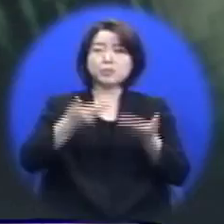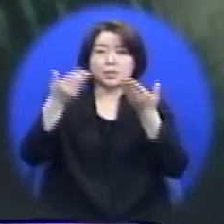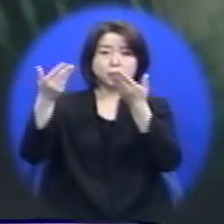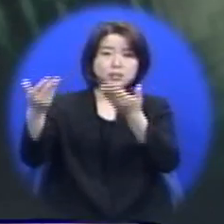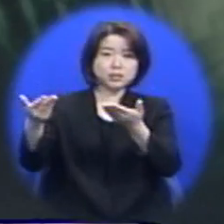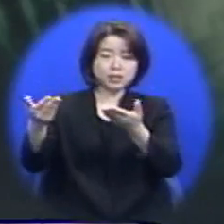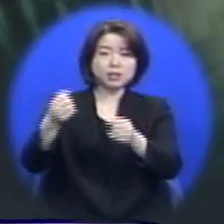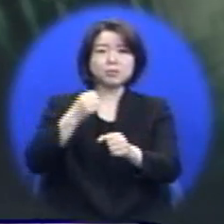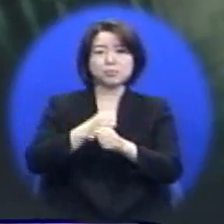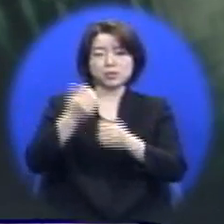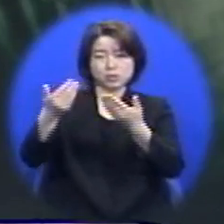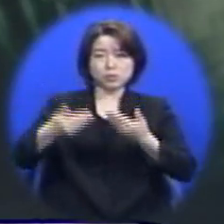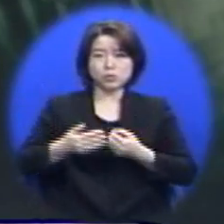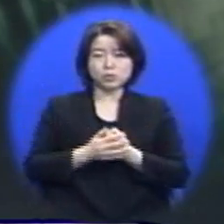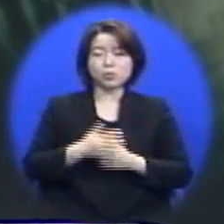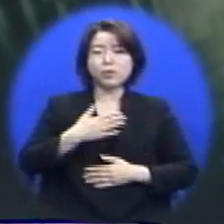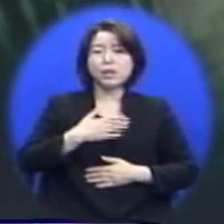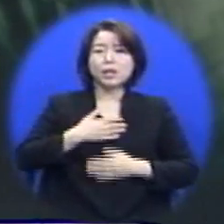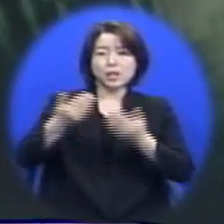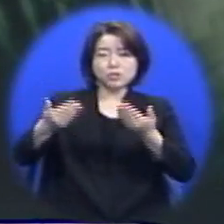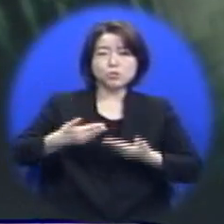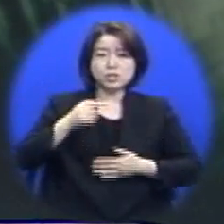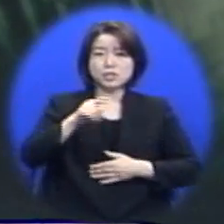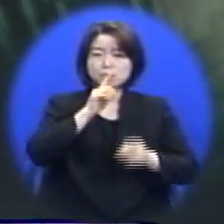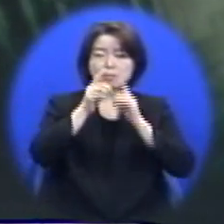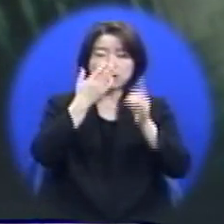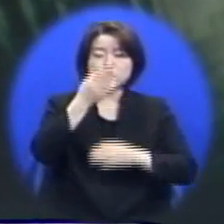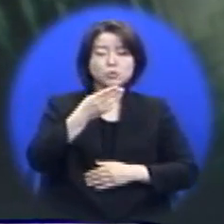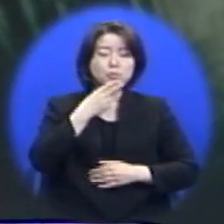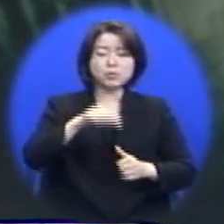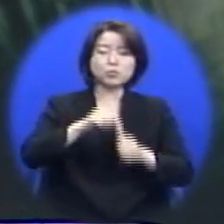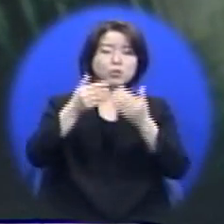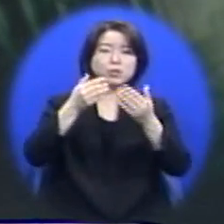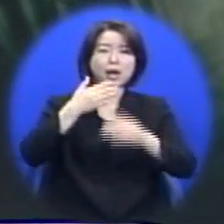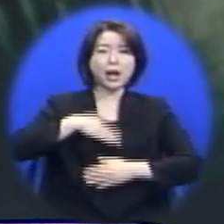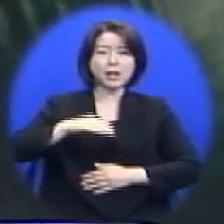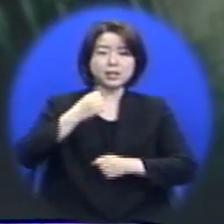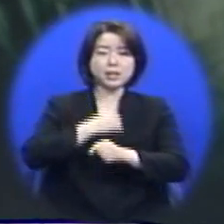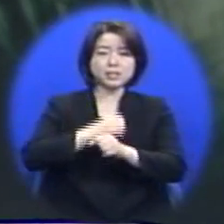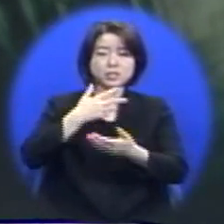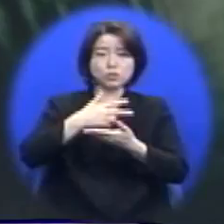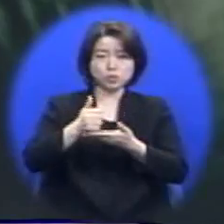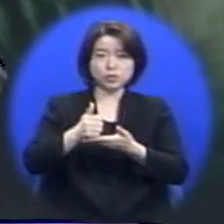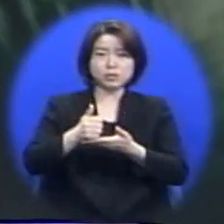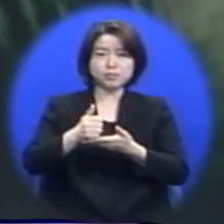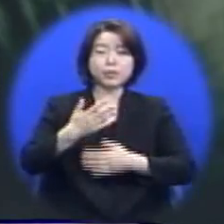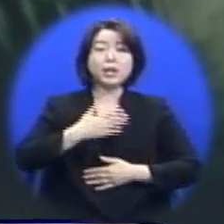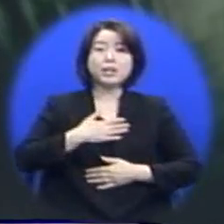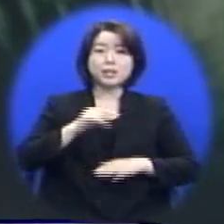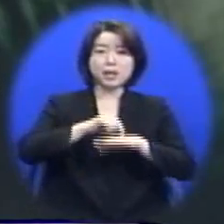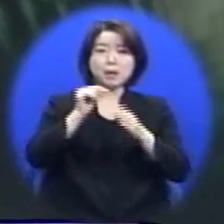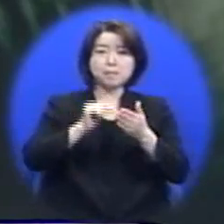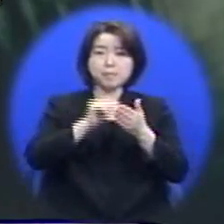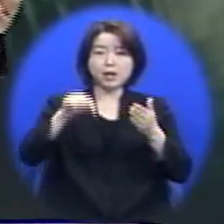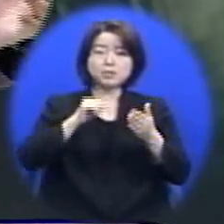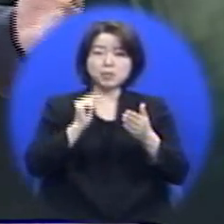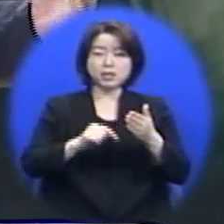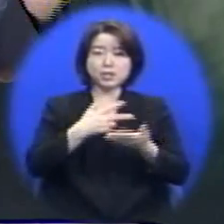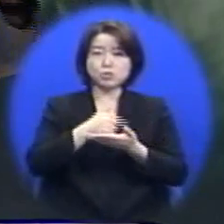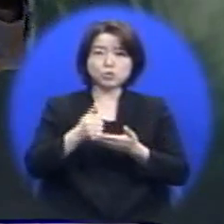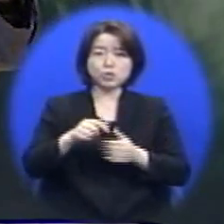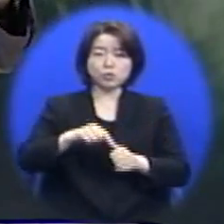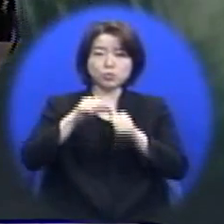하심으로 하나님이 내게 주신 이 말할 수 없는 구원을 알게 하신 주님, 제 심령 안에 주의 구원의